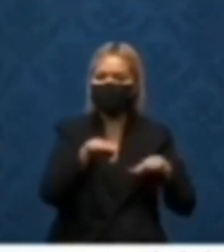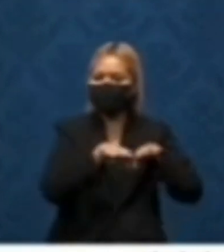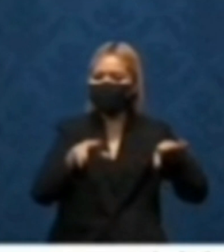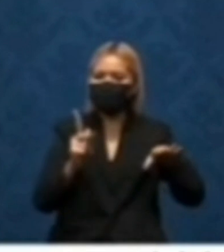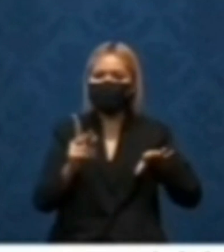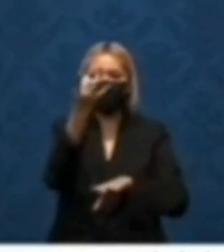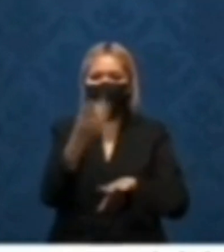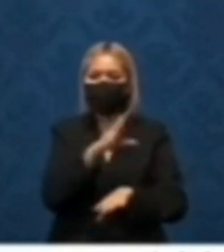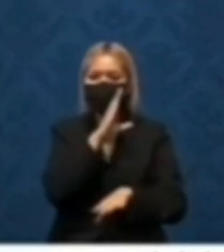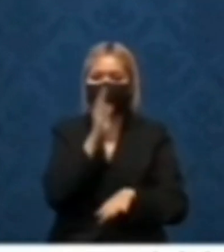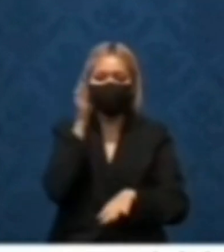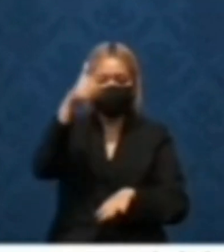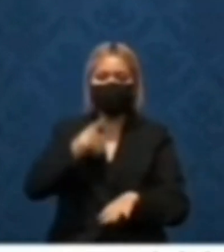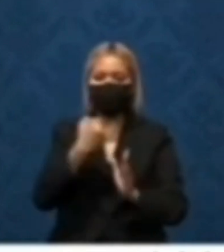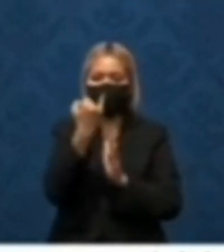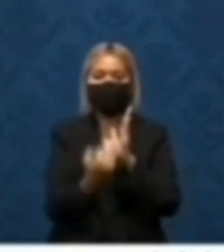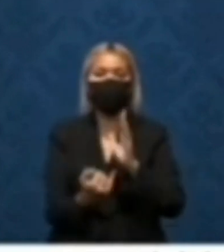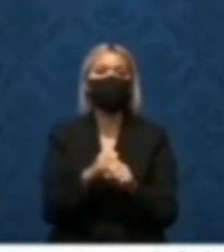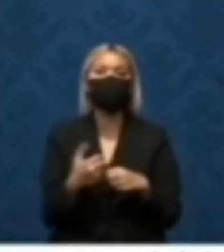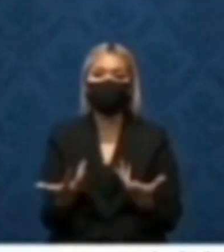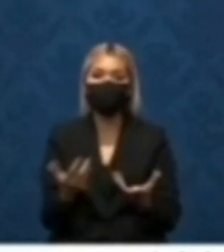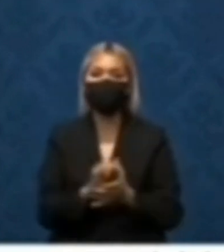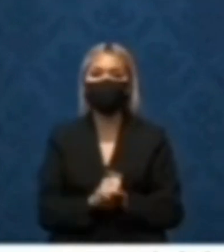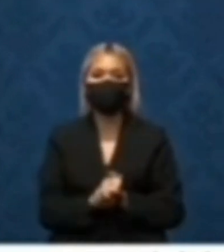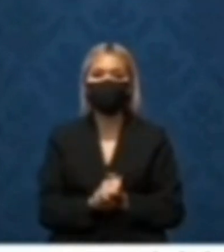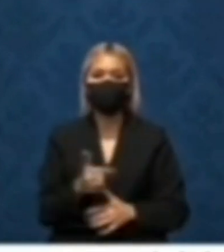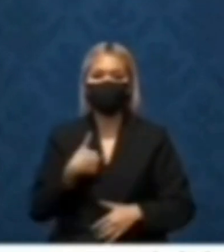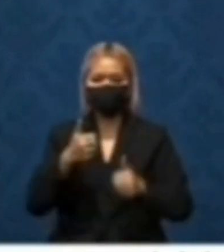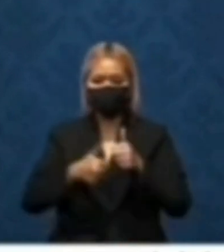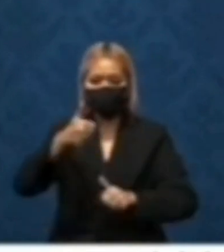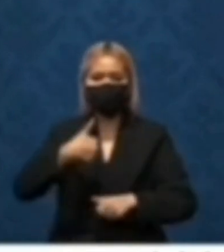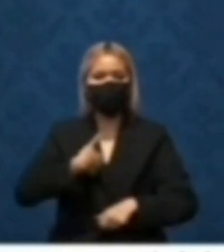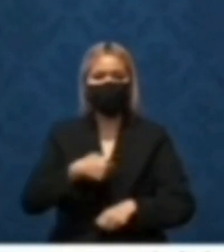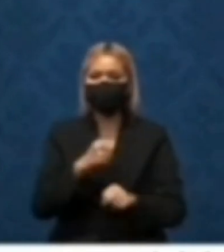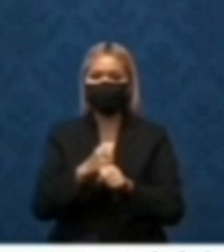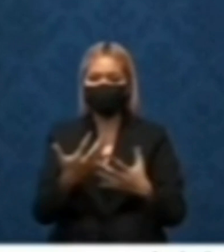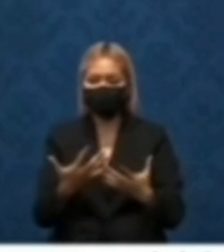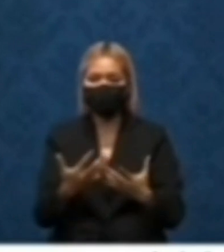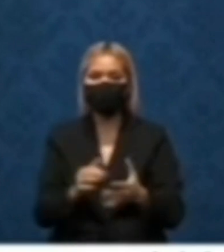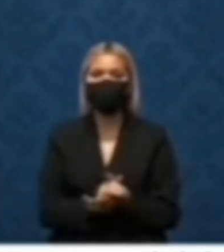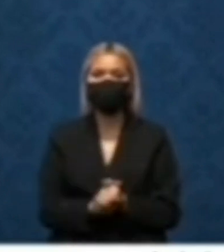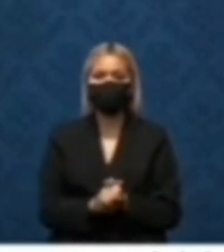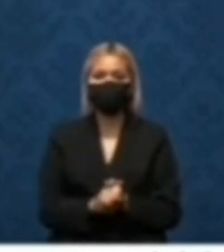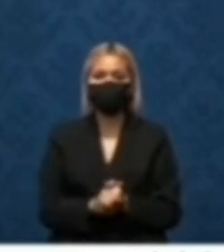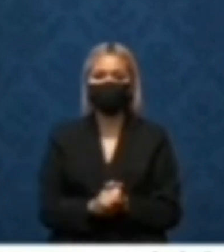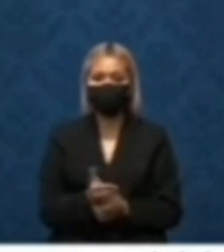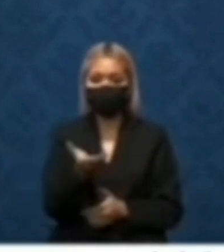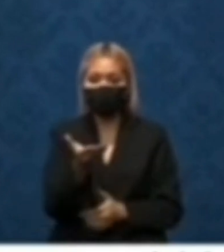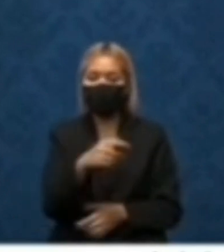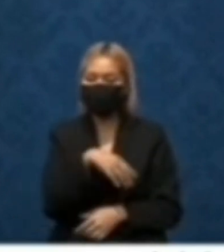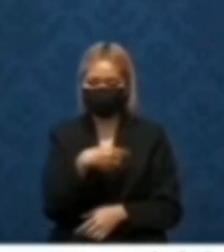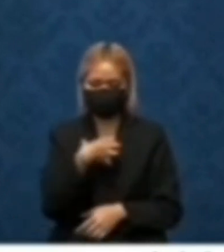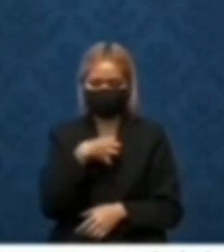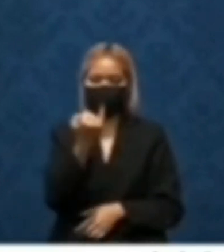วันหลังเกิดผมแพ้ขึ้นมาผมก็ใช้แบบเดียวกันแม้กระทั่งผมชนะผมก็อาจจะขอใช้แบบเดียวกันว่าเมื่อสักครู่ผมลงคะแนนผิดผมอยากเป็นผู้แพ้ผม